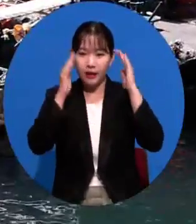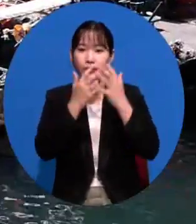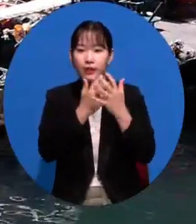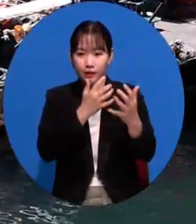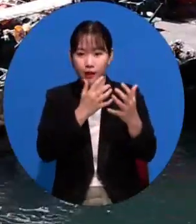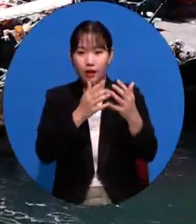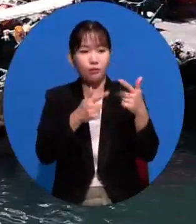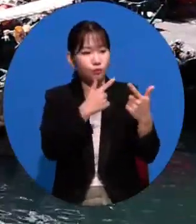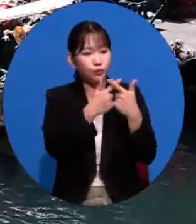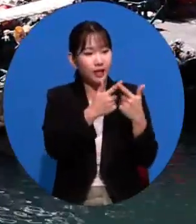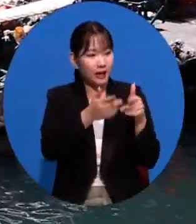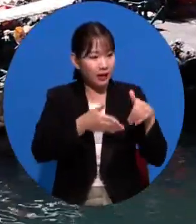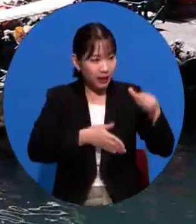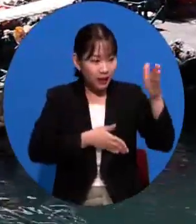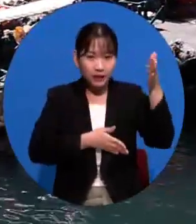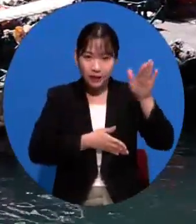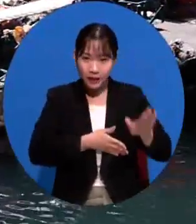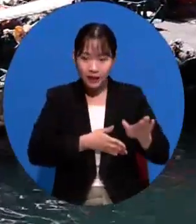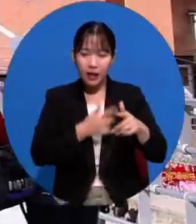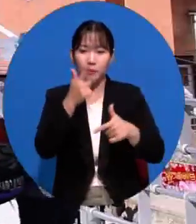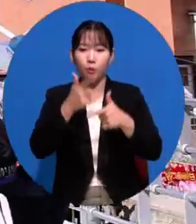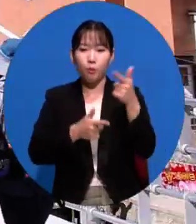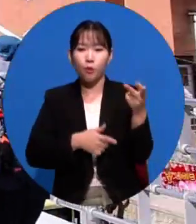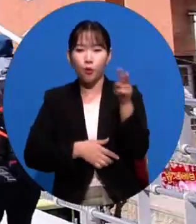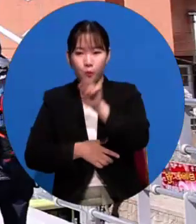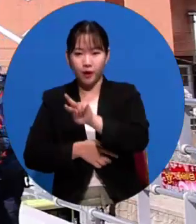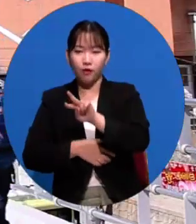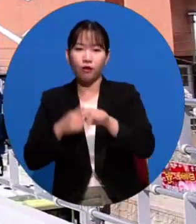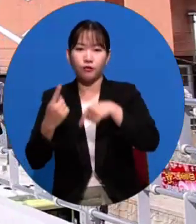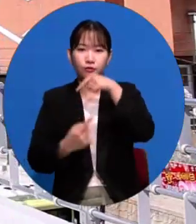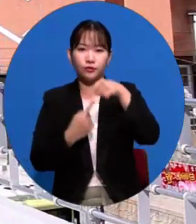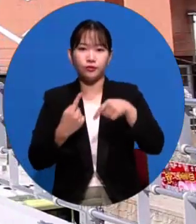부산에서 목포로 항의하는 항로로 변경해 운영합니다